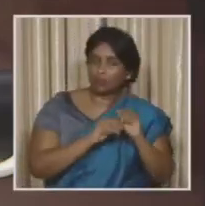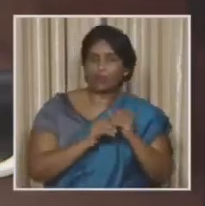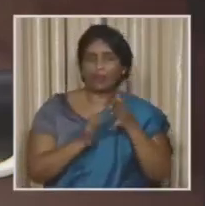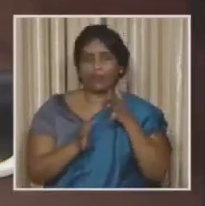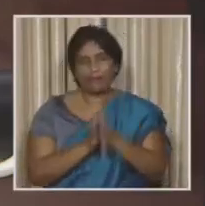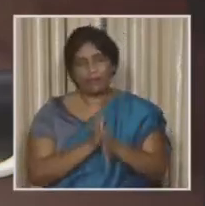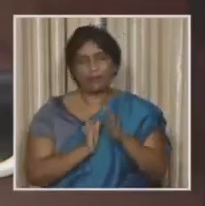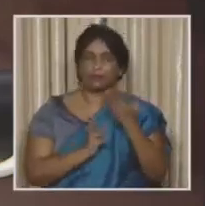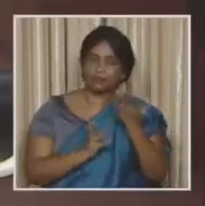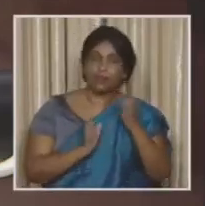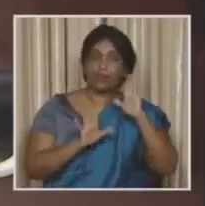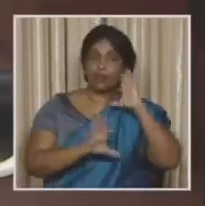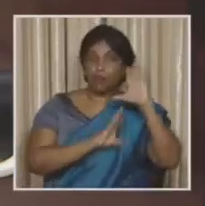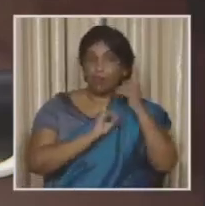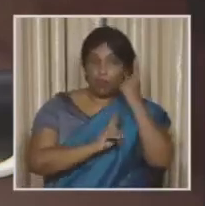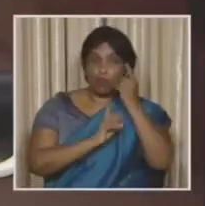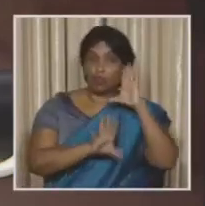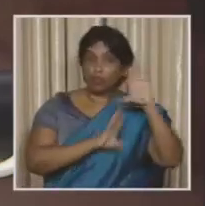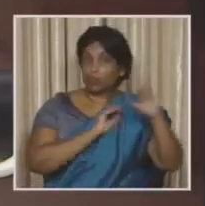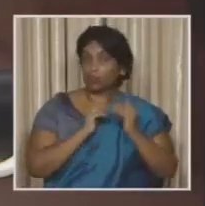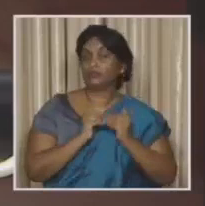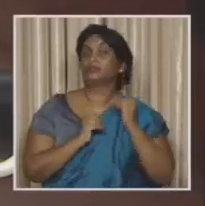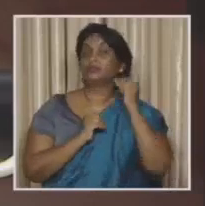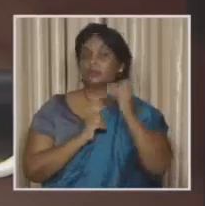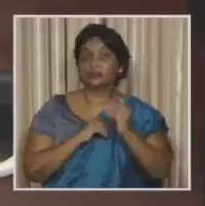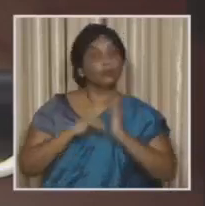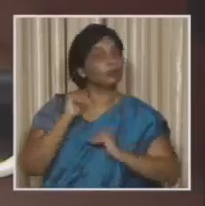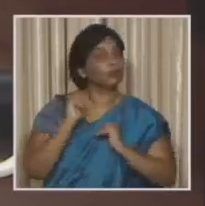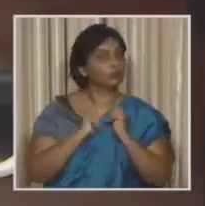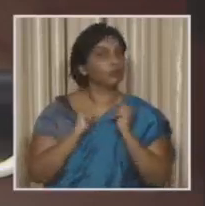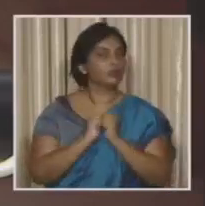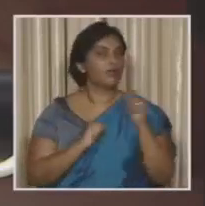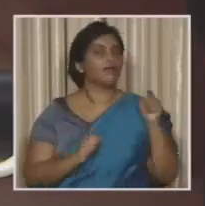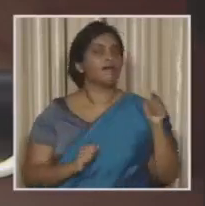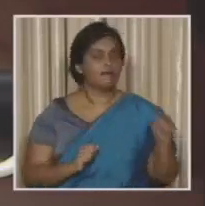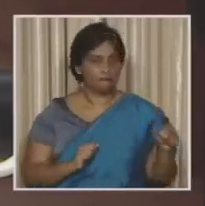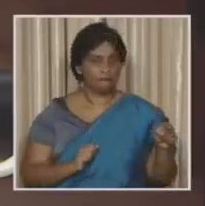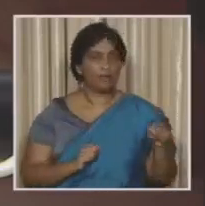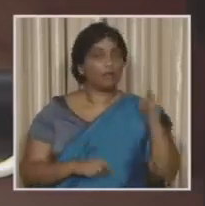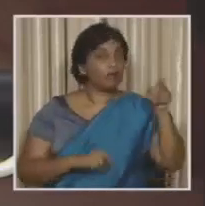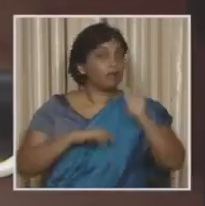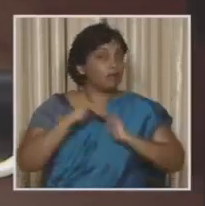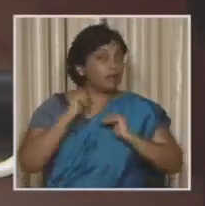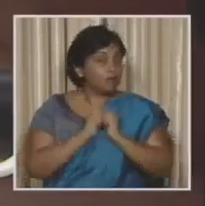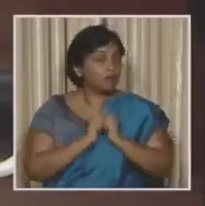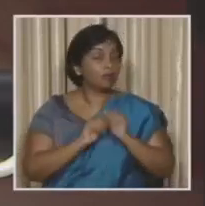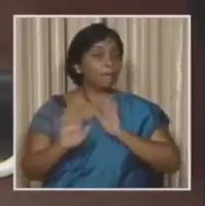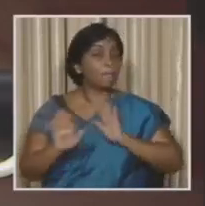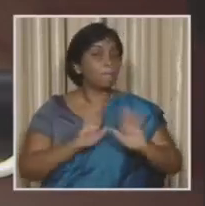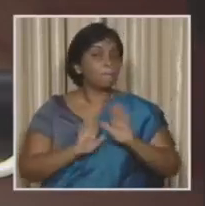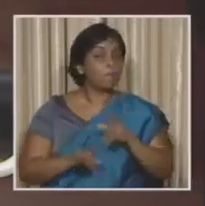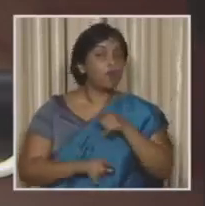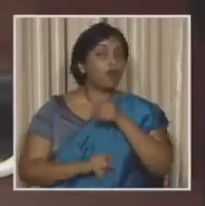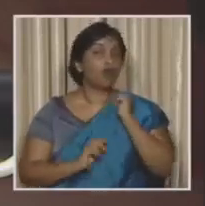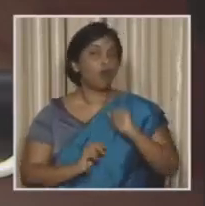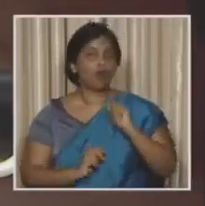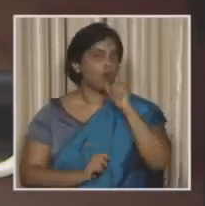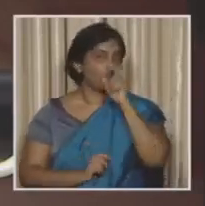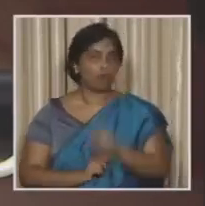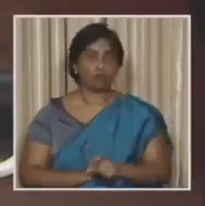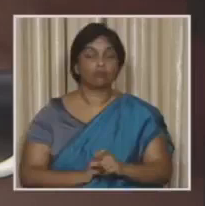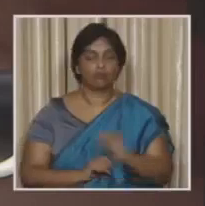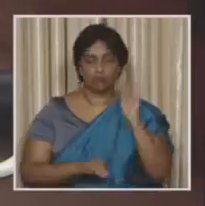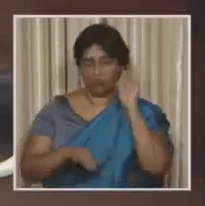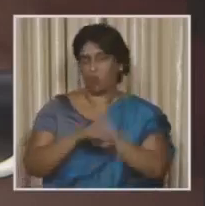පුළුවන්. හැබැයි බුද්ධි තොරතුරුෙන් එහාට ගියපු ක්‍රියාකාරීත්වයක් ඇතර තිබෙනවා. ඒ ක්‍රියාකාරීත්වය මෙහෙව්වේ කවුද? ඒකල දරුව යුතු